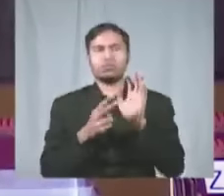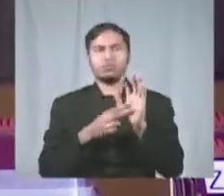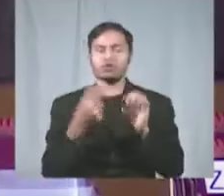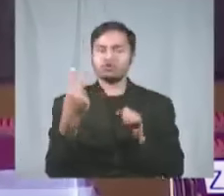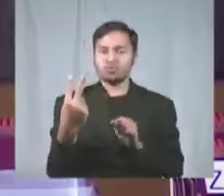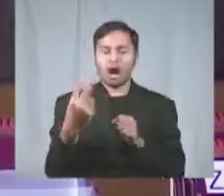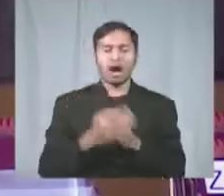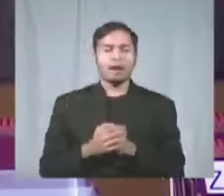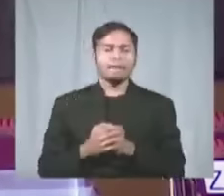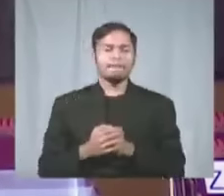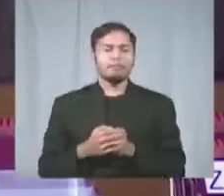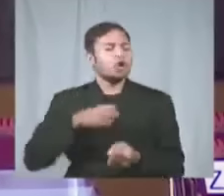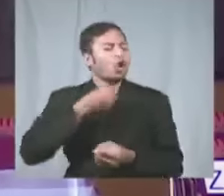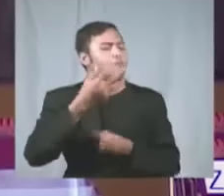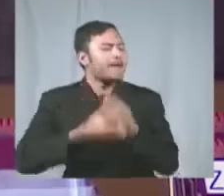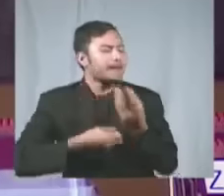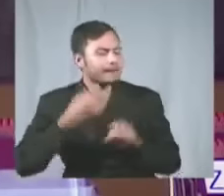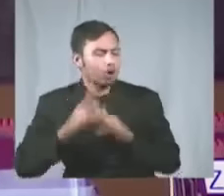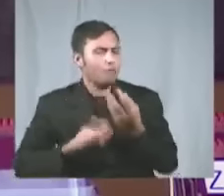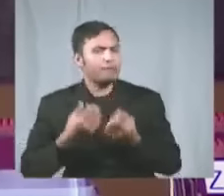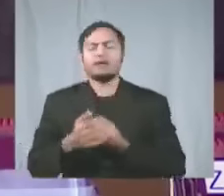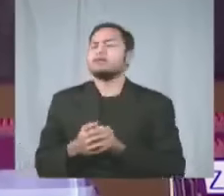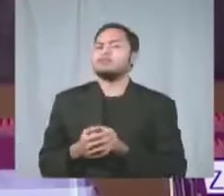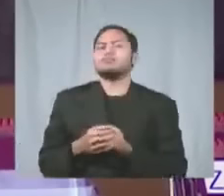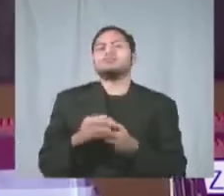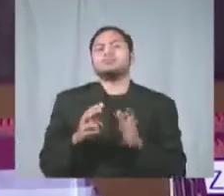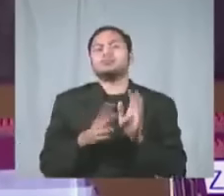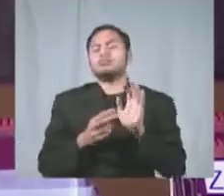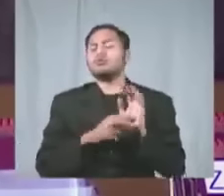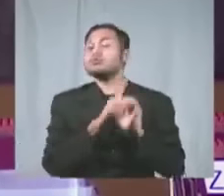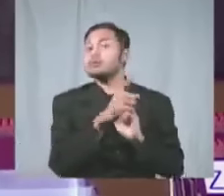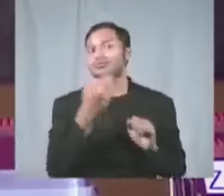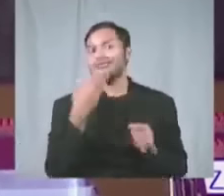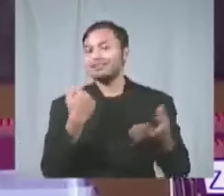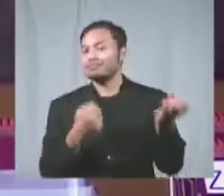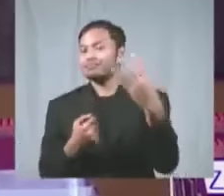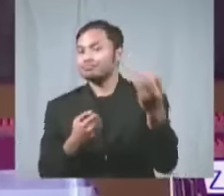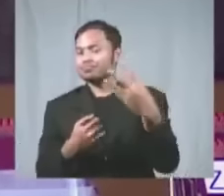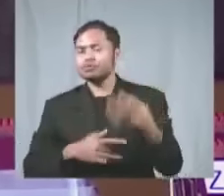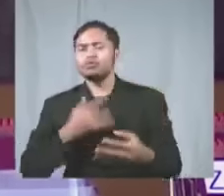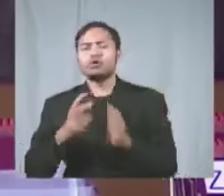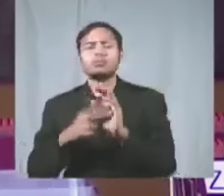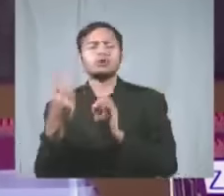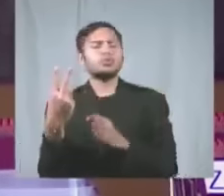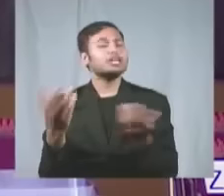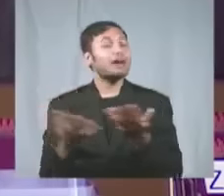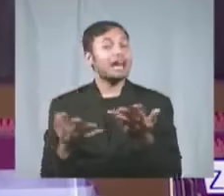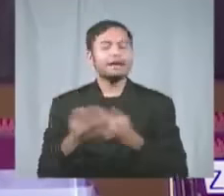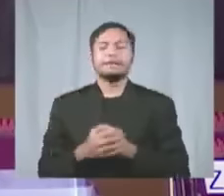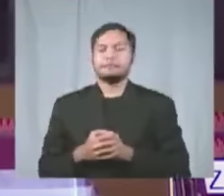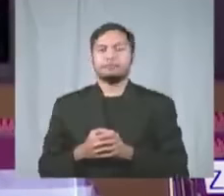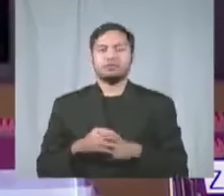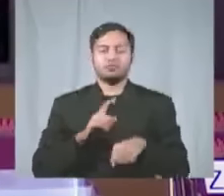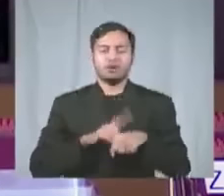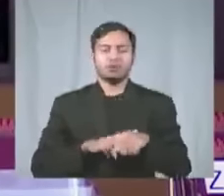Silakan beri komentar atas jawaban calon wakil gubernur nomor urut 1. Waktu Anda 1 menit 30 detik